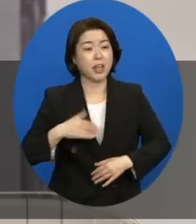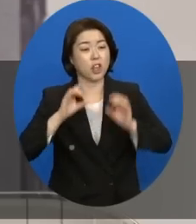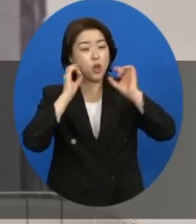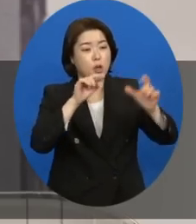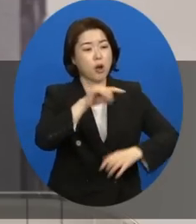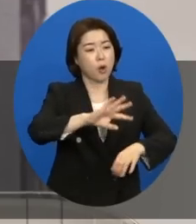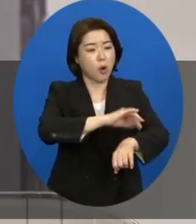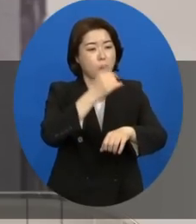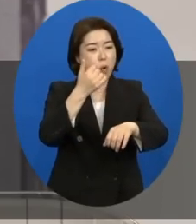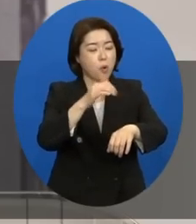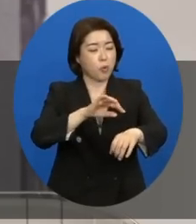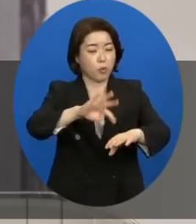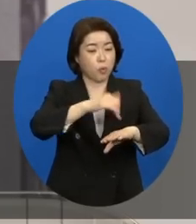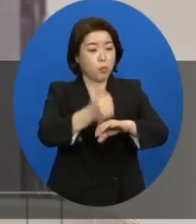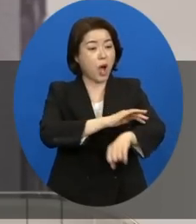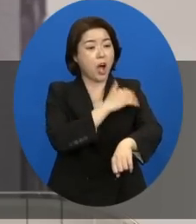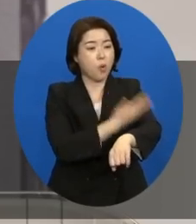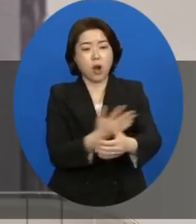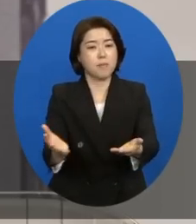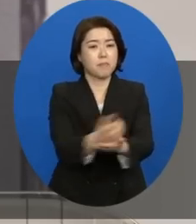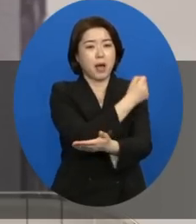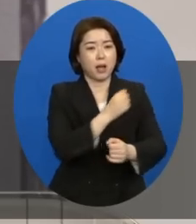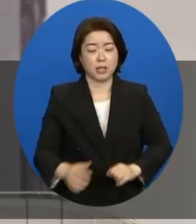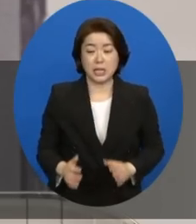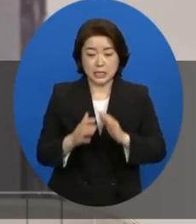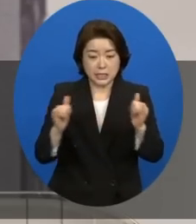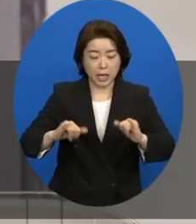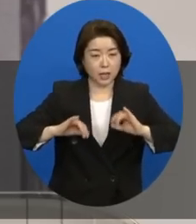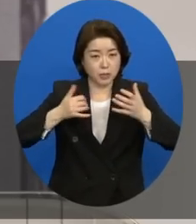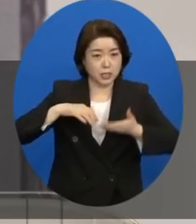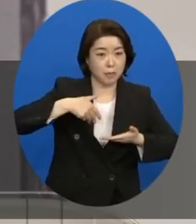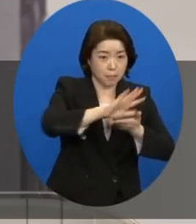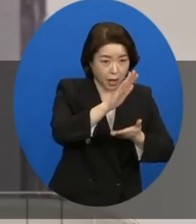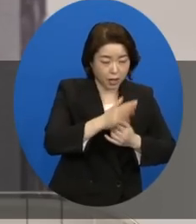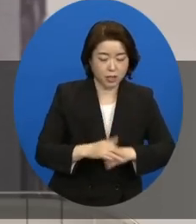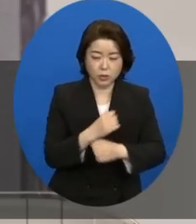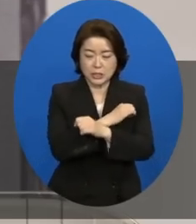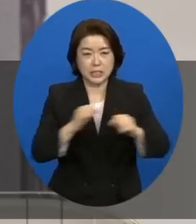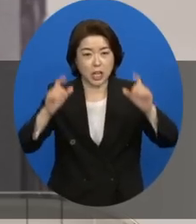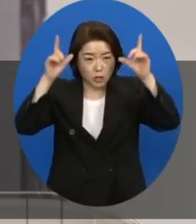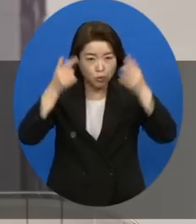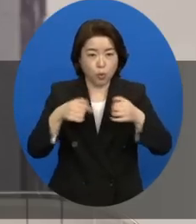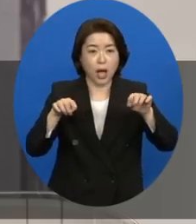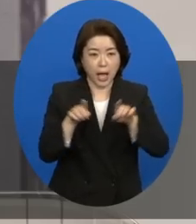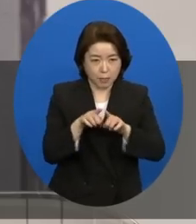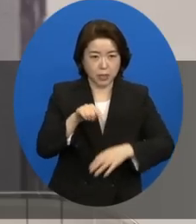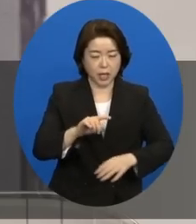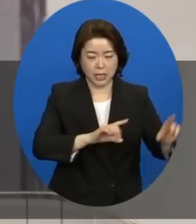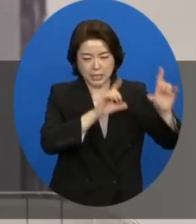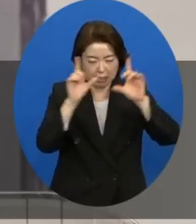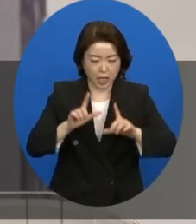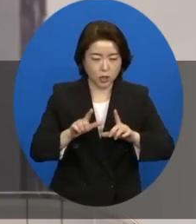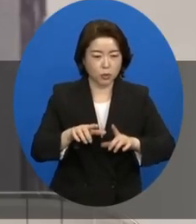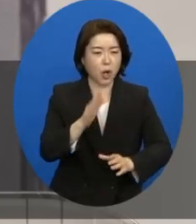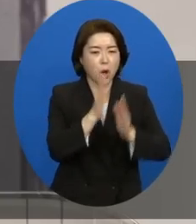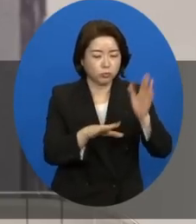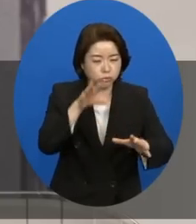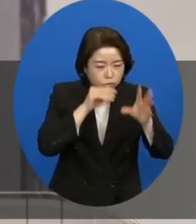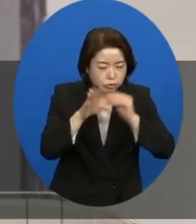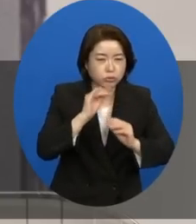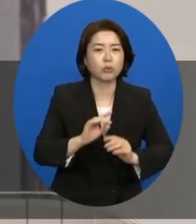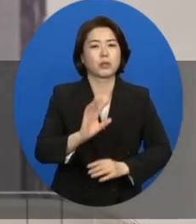왕권이 너에게서 떠났다 너는 사람사는 세상에서 쫓겨나서 들 진승과 함께 살면서 소처럼 풀을 뜯어 먹을